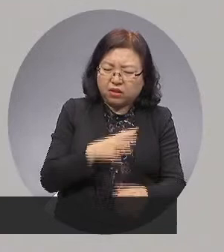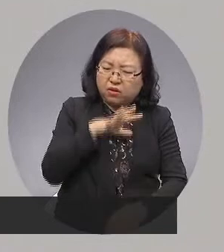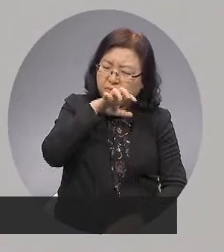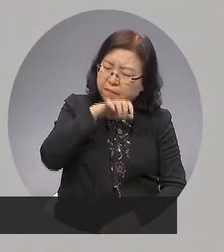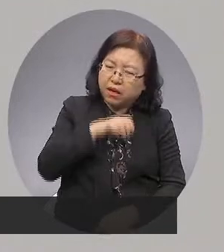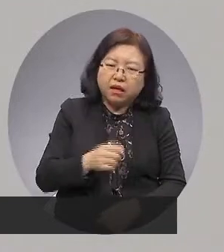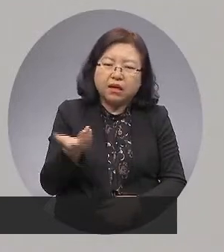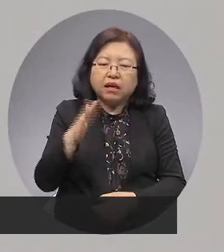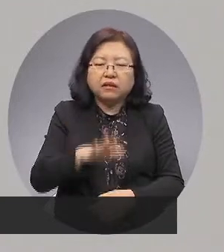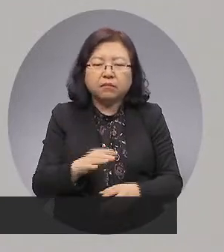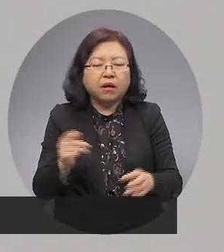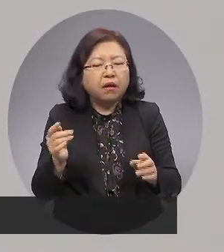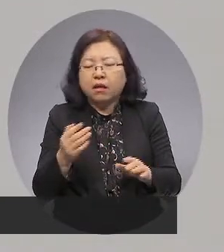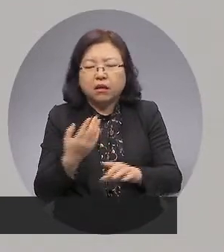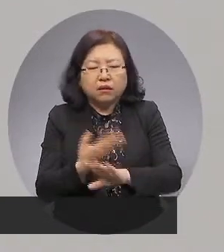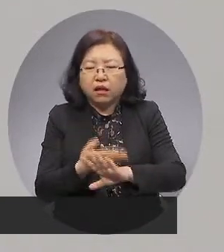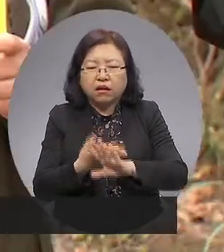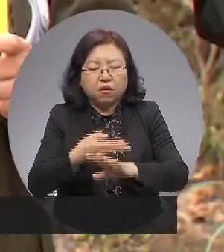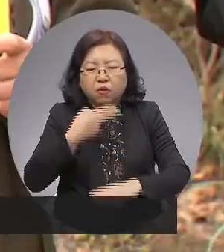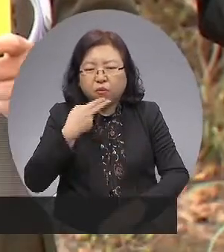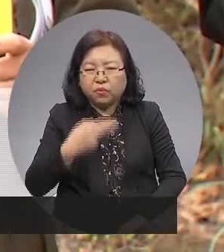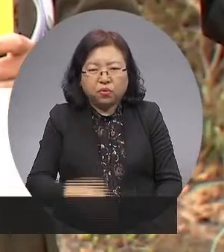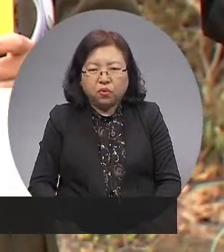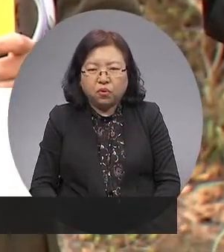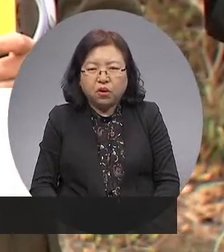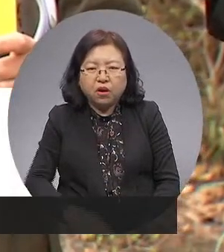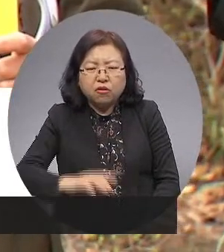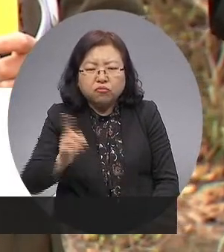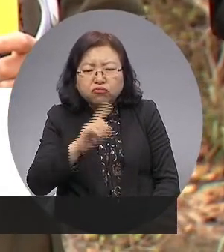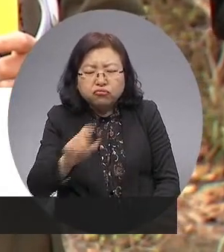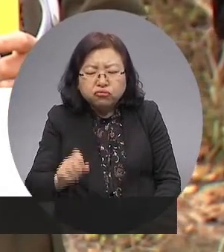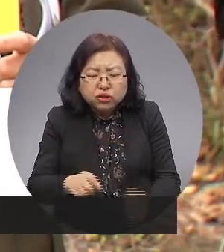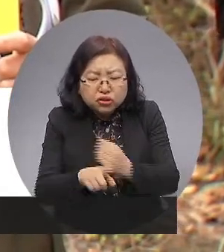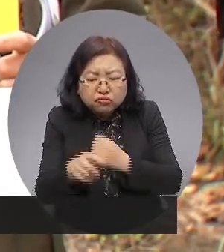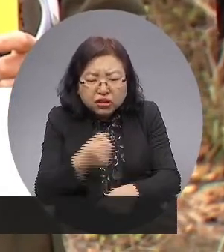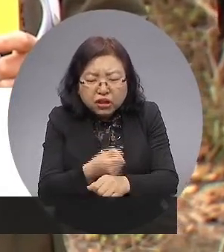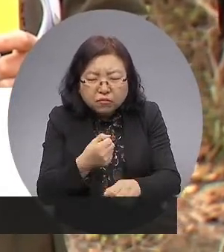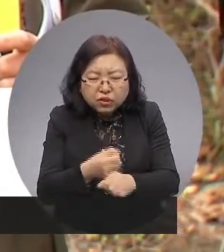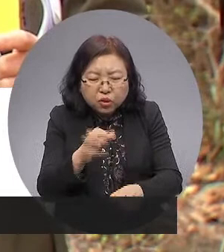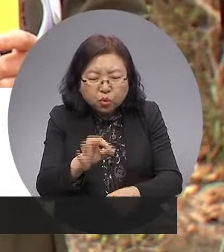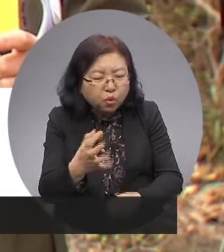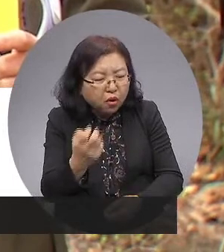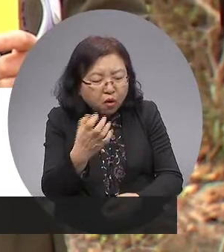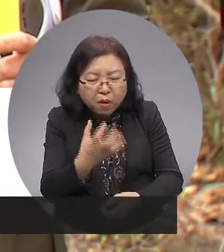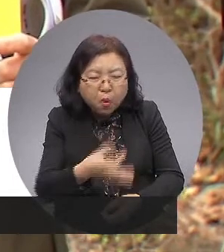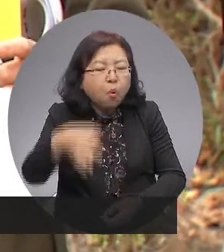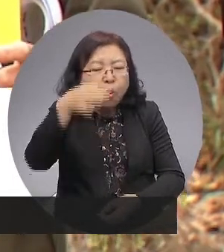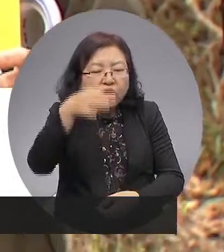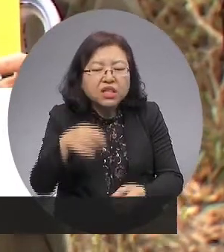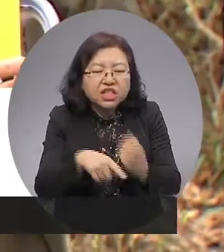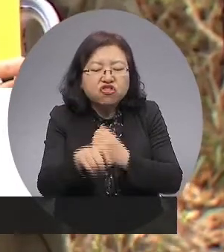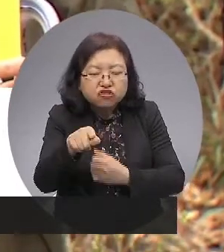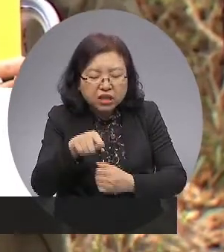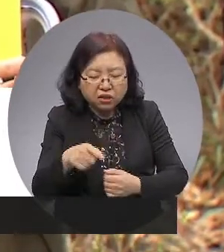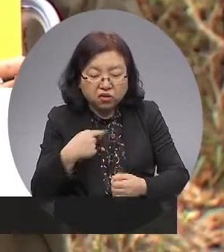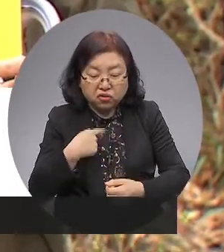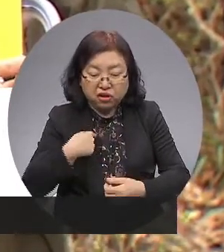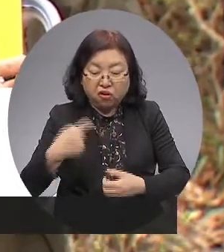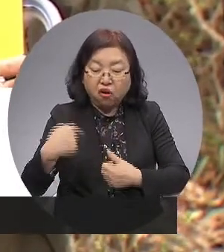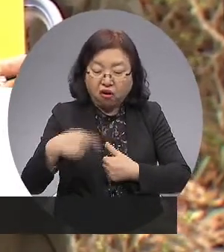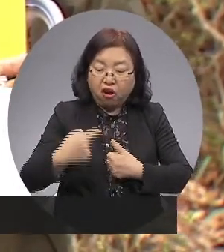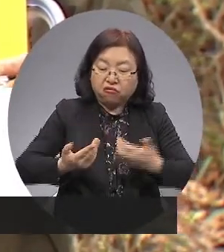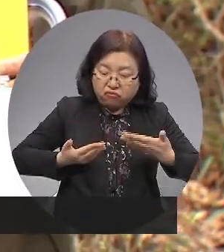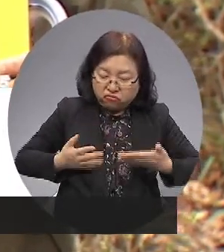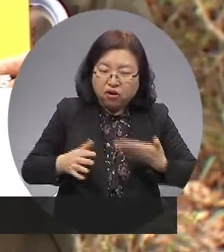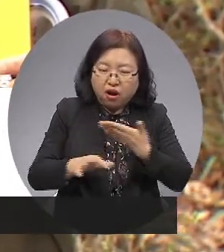달라지는 건 아직 없습니다. 어떤 산정 근거로 이 금액이 나왔다라고 근거 자료라도 저희한테 주면은 아